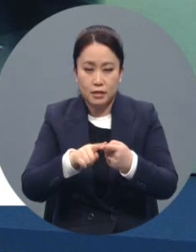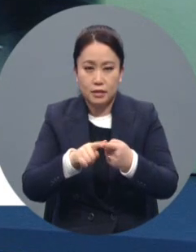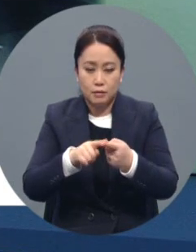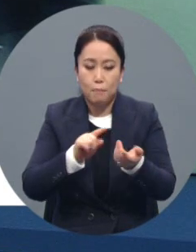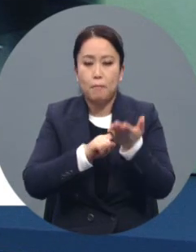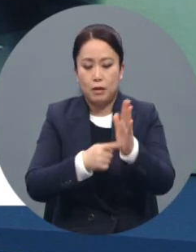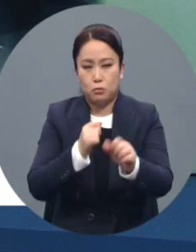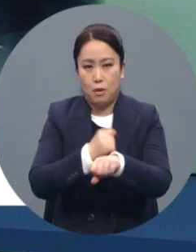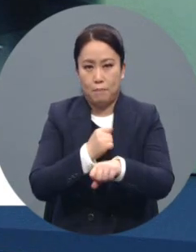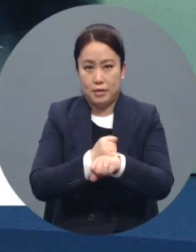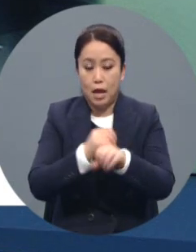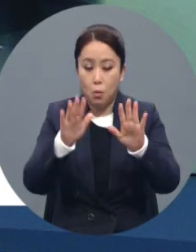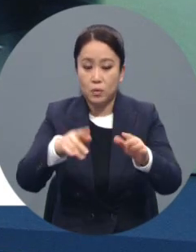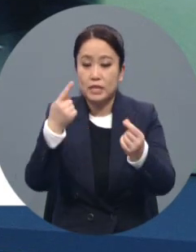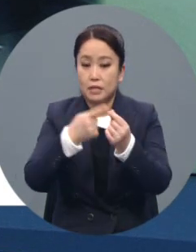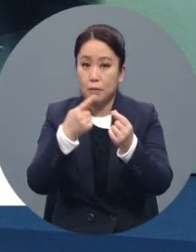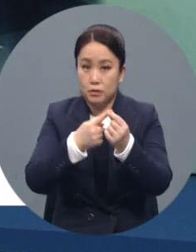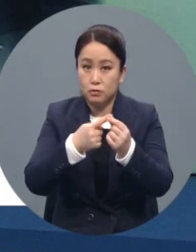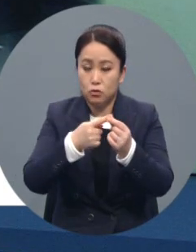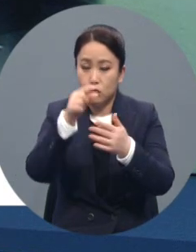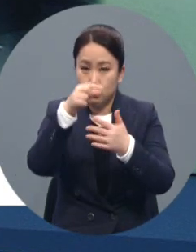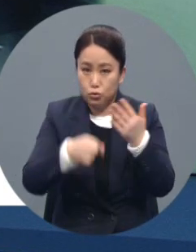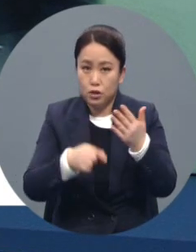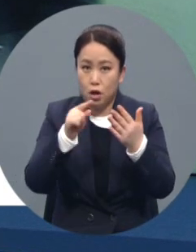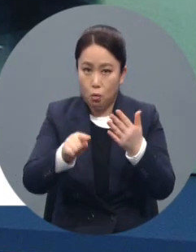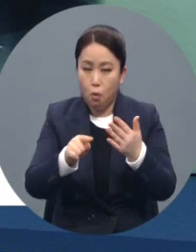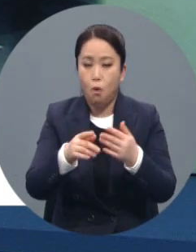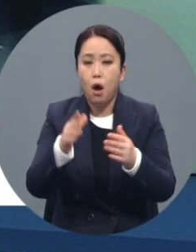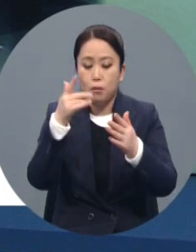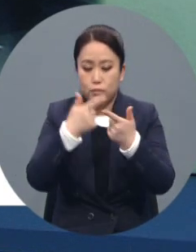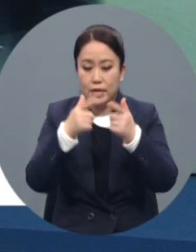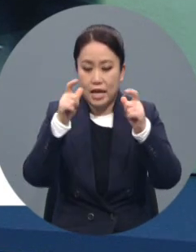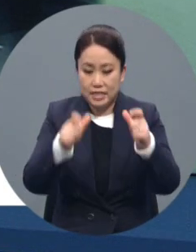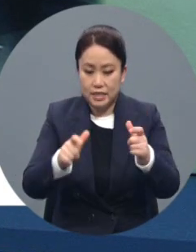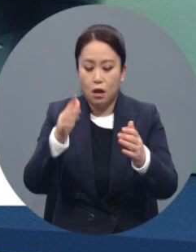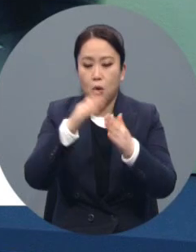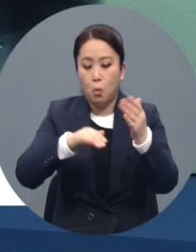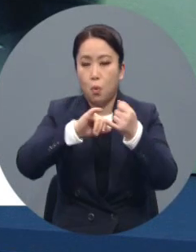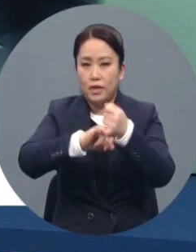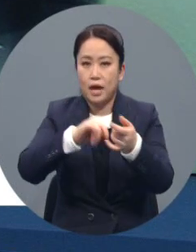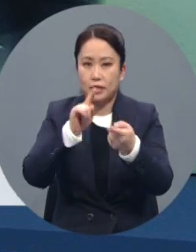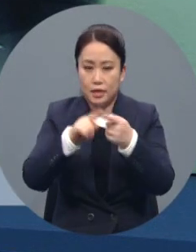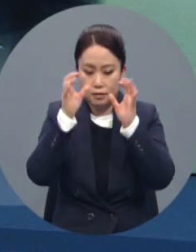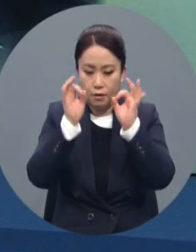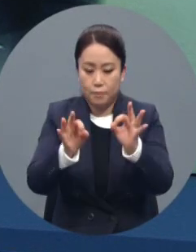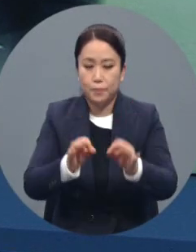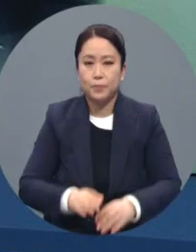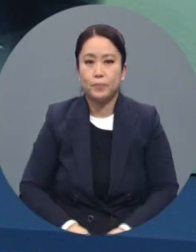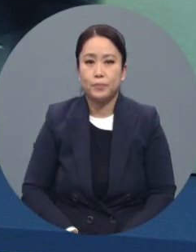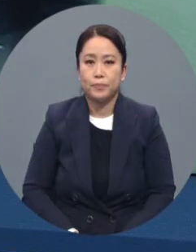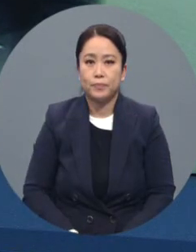첫 순서로 여야 대선 후보들이 밝힌 부산 지역 공약을 짚어봅니다. 민성빈 기자입니다.